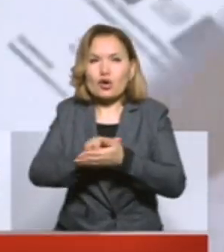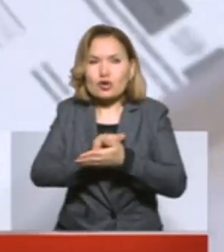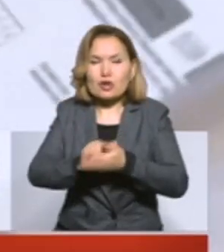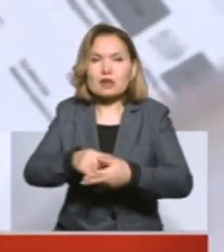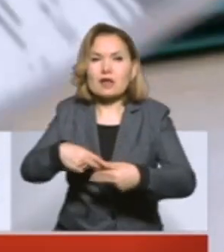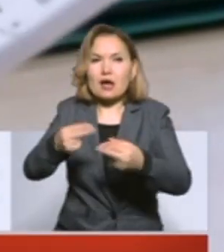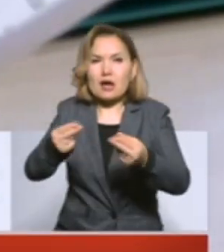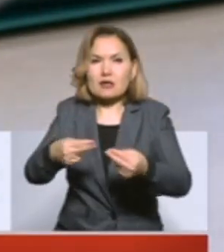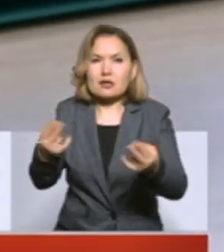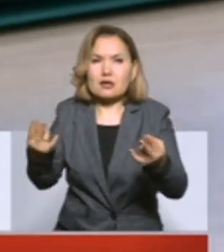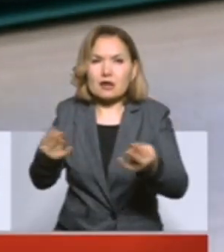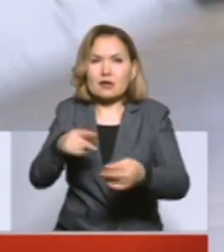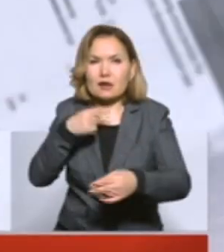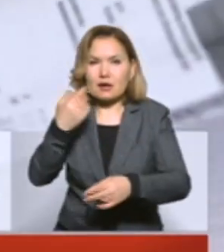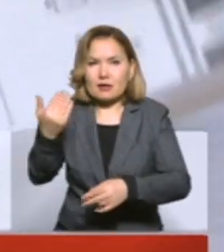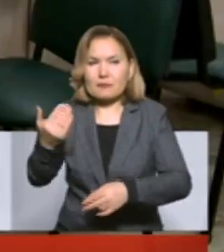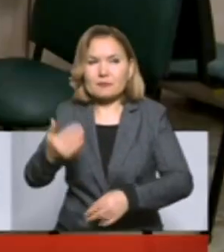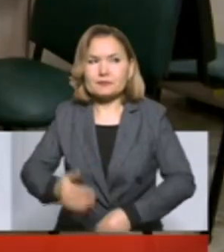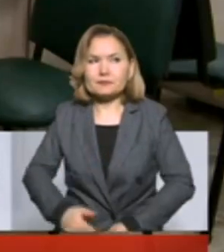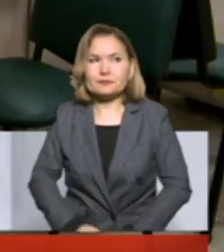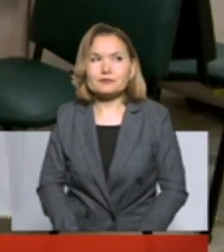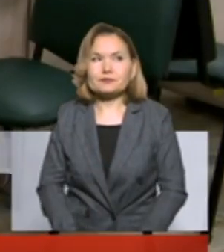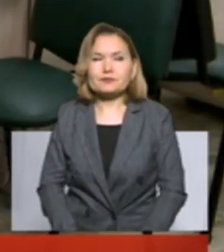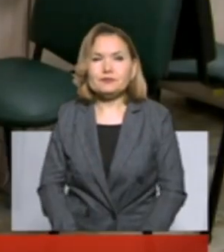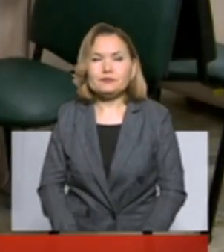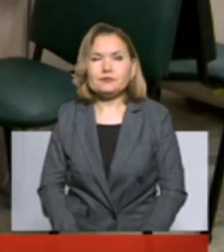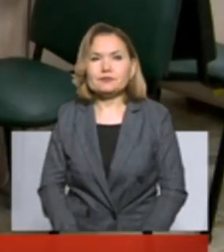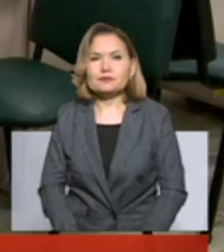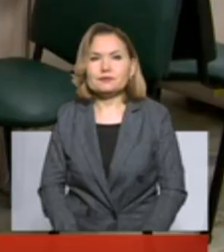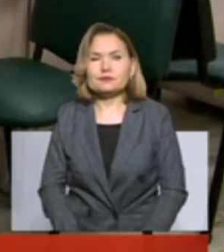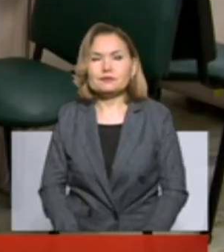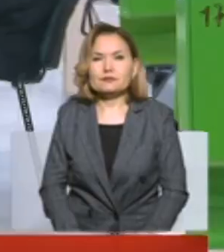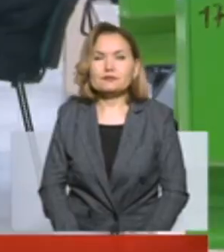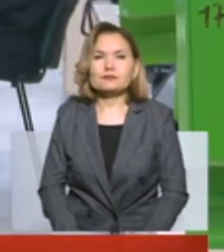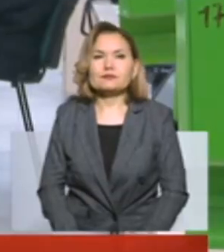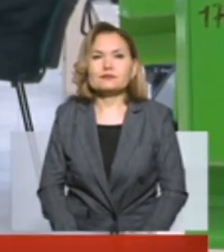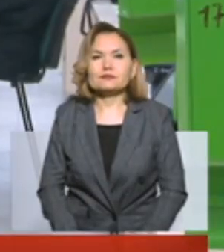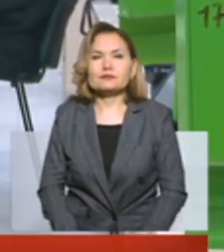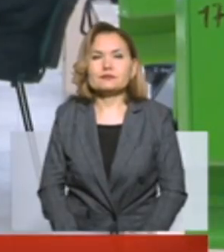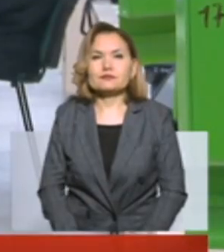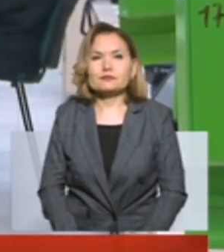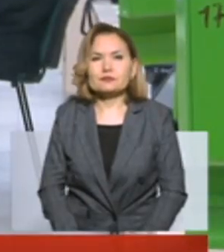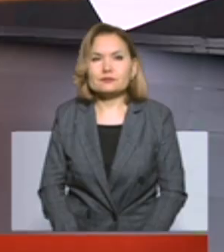äzirlese jetkilikti deydi. Eger Merdaulet, Ержан Жаңбырбай, Ulttık Arna, Almaty.